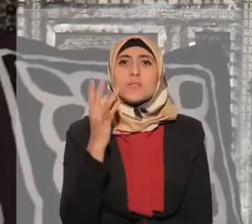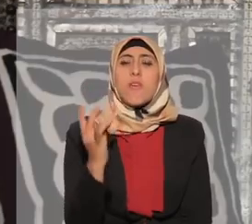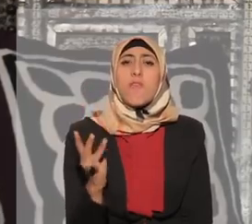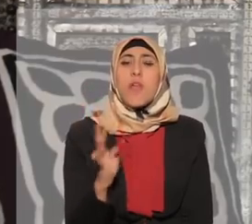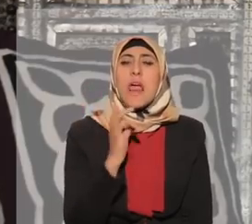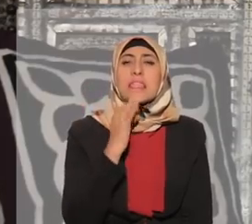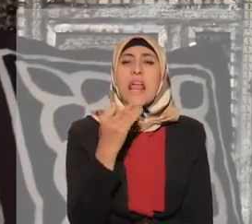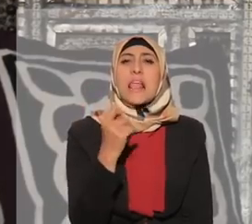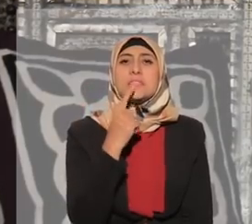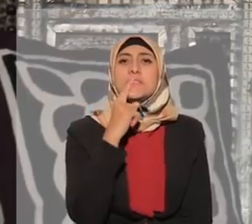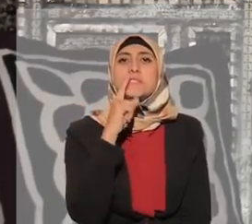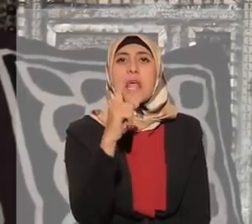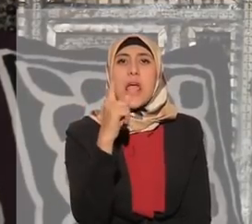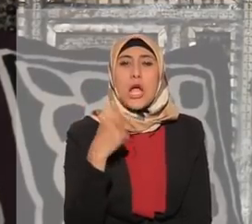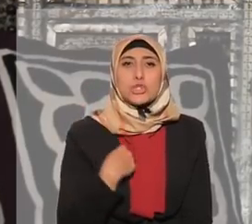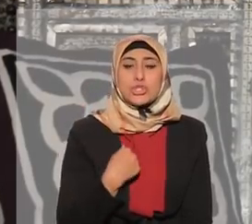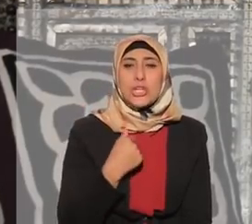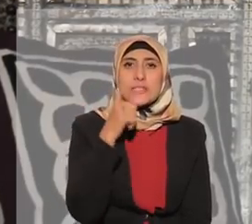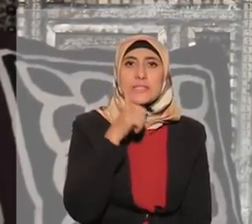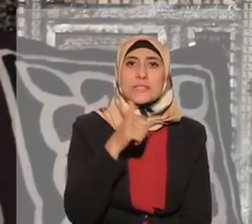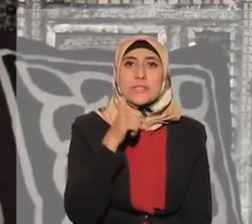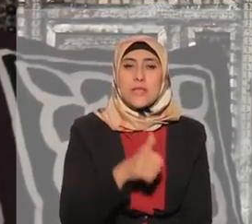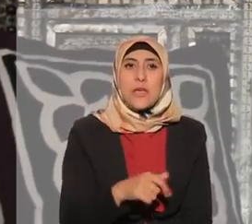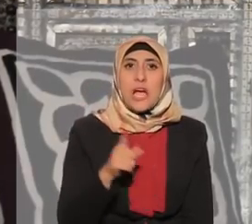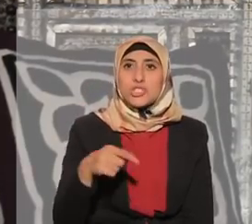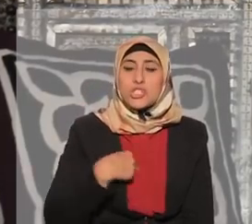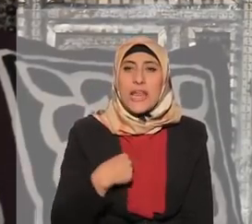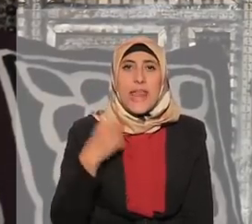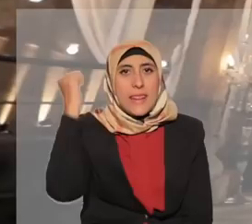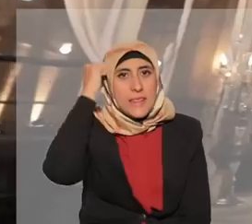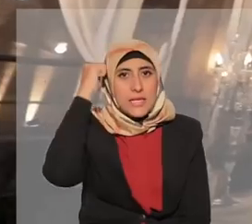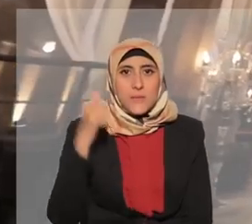القول، لكن بالحال الذي يرد به القول.